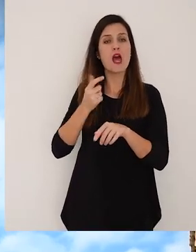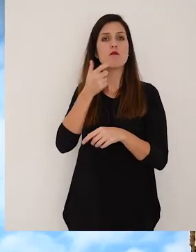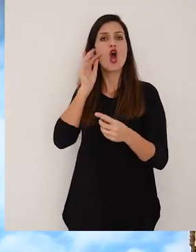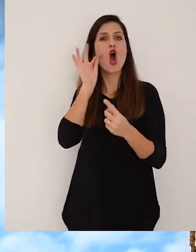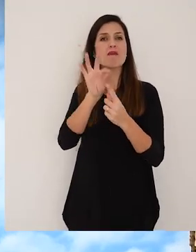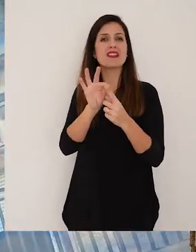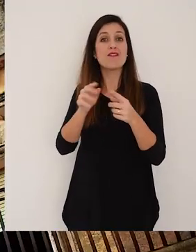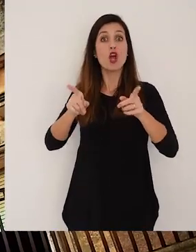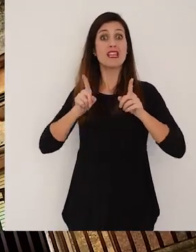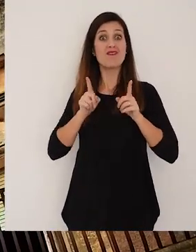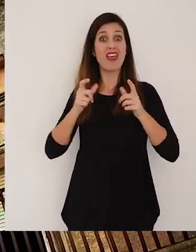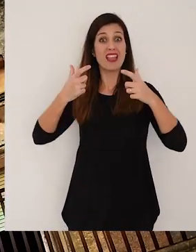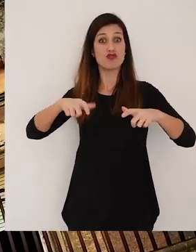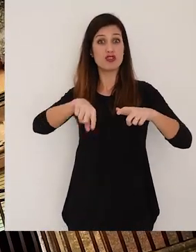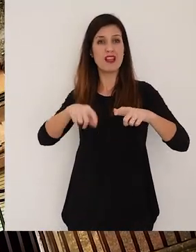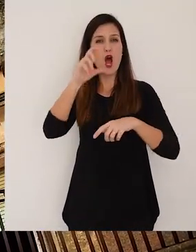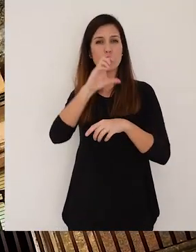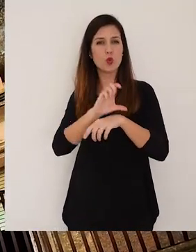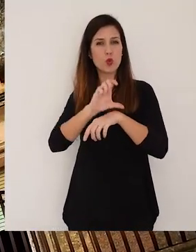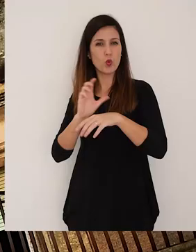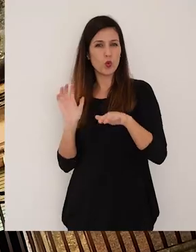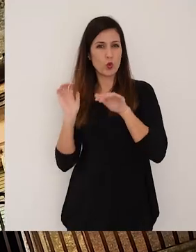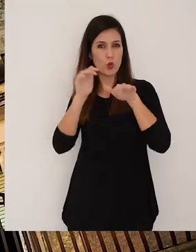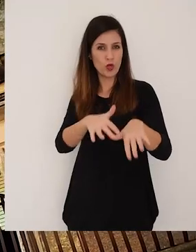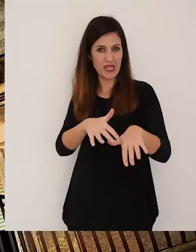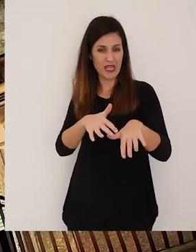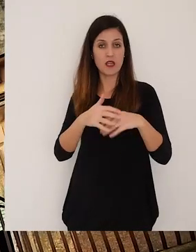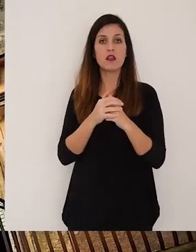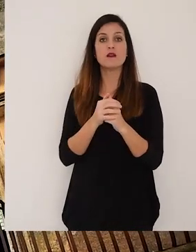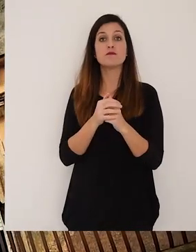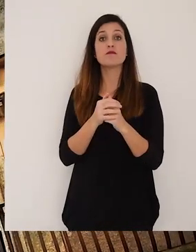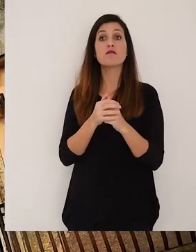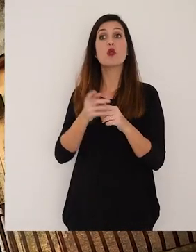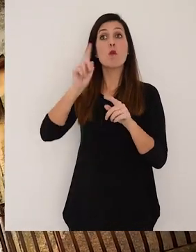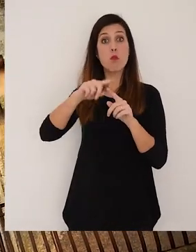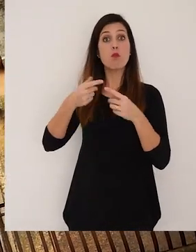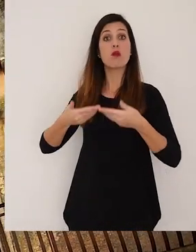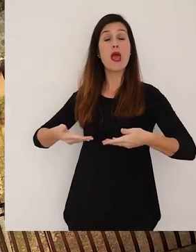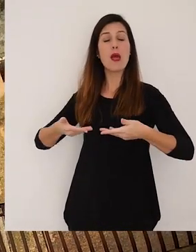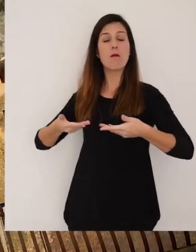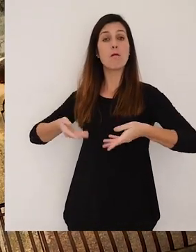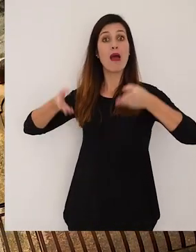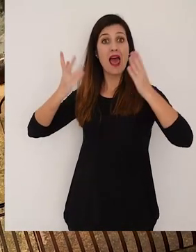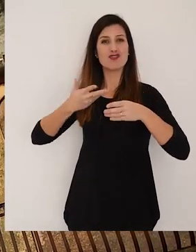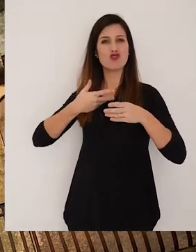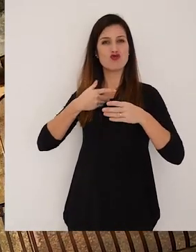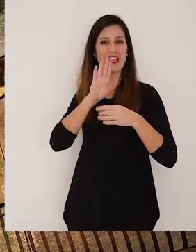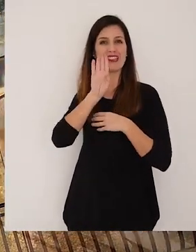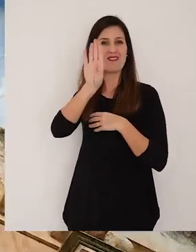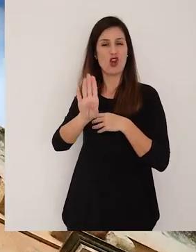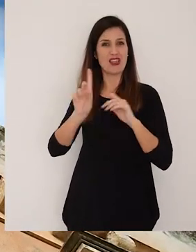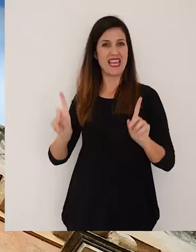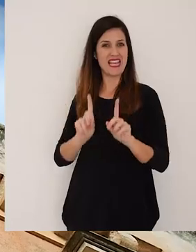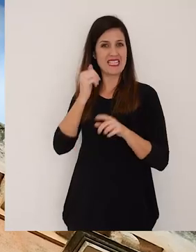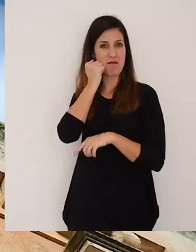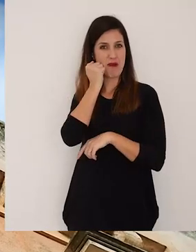1480. Ne è valido esempio il palazzo di rimpetto alla chiesa matrice, che conserva ancora le tangibili